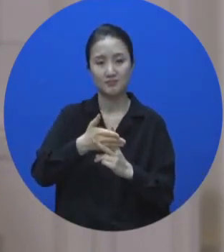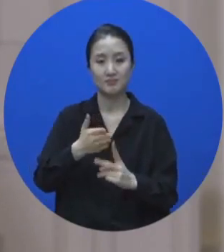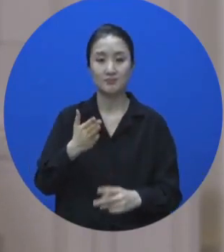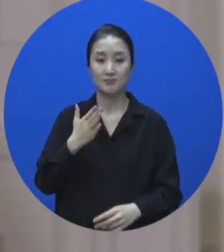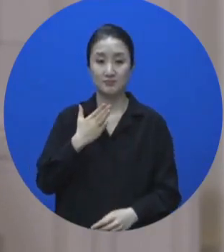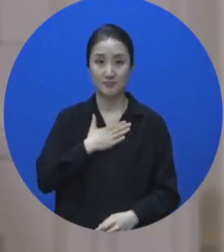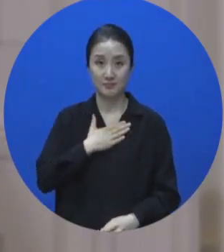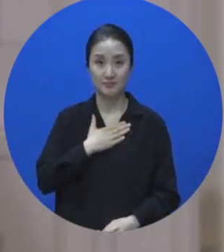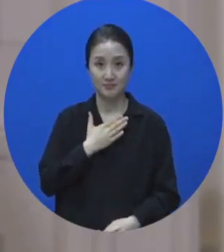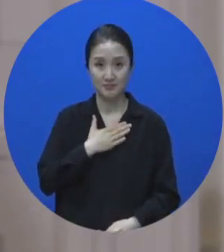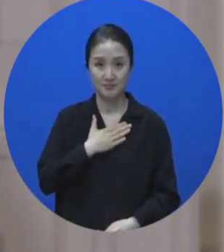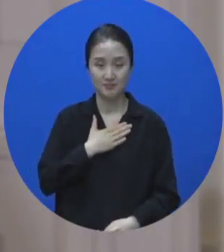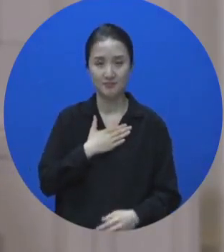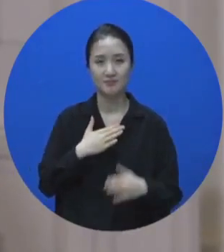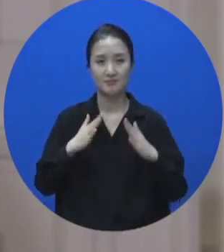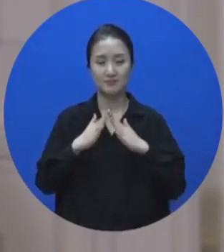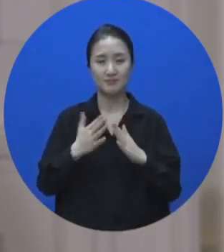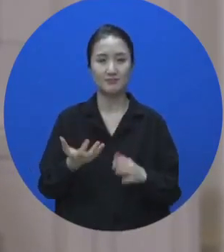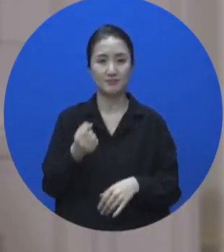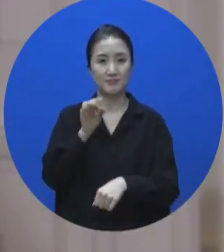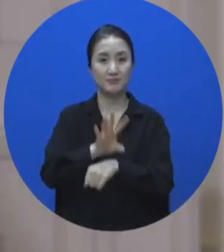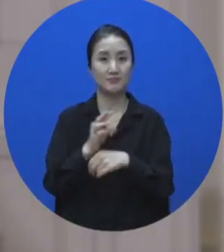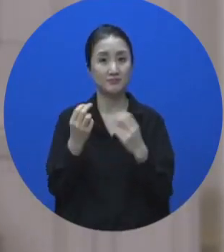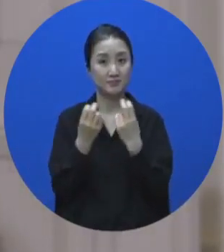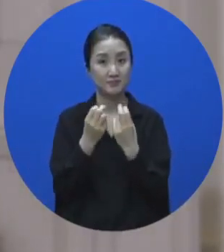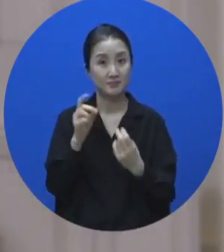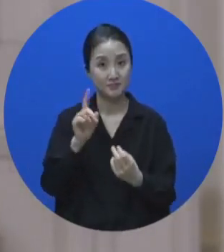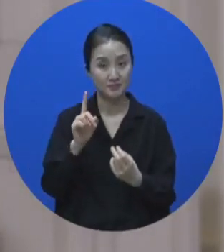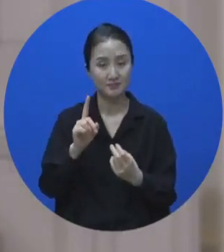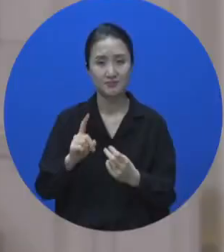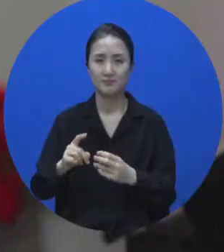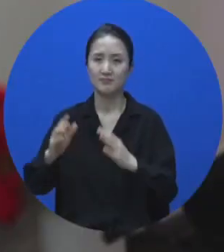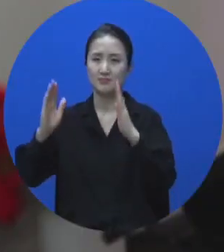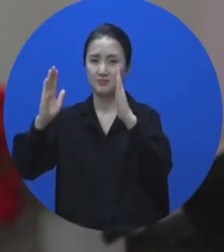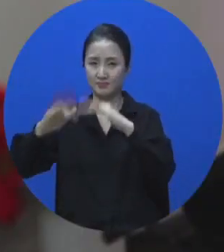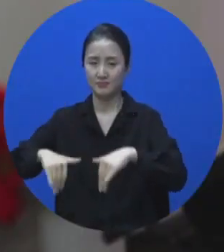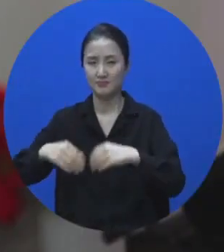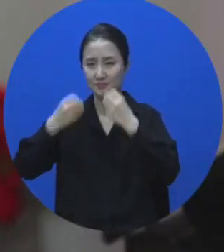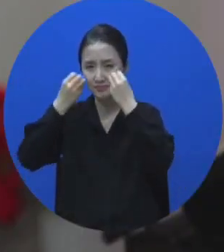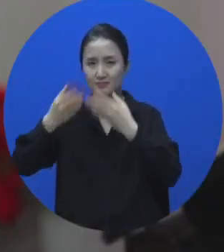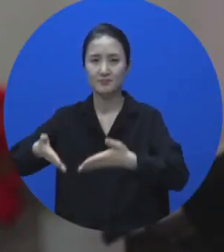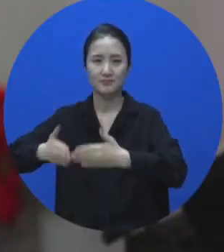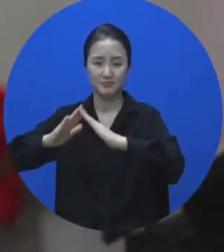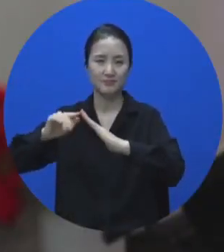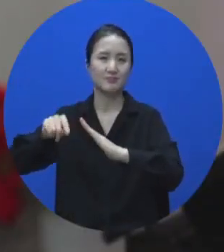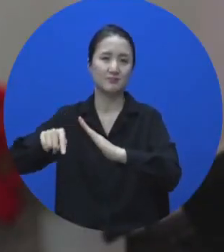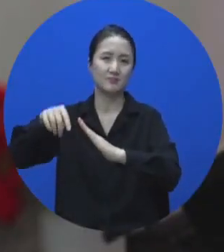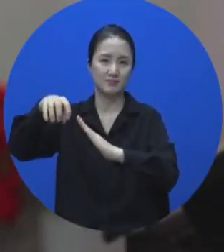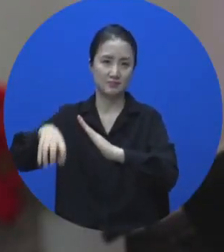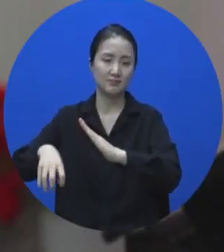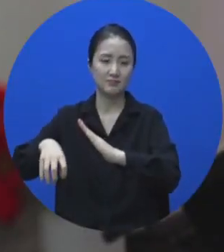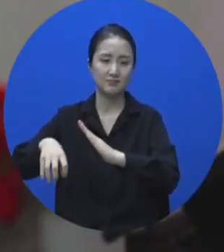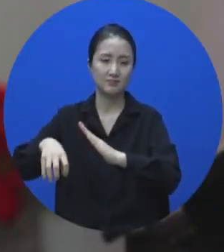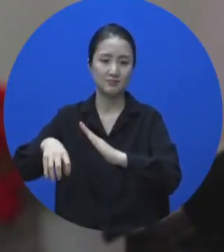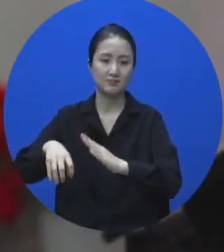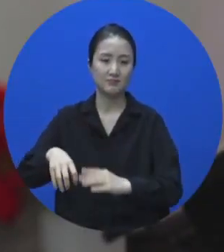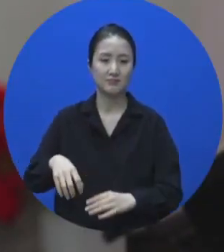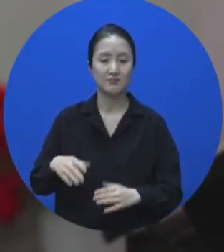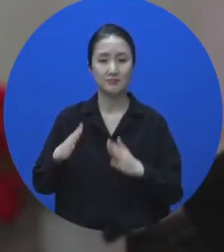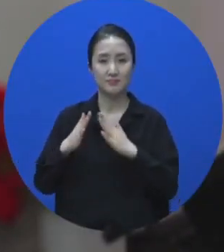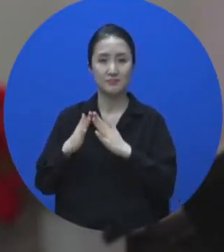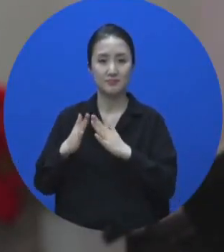있죠 저 정지연 이 내집마련 한 방법입니다 그것은 바로 재건축 재개발